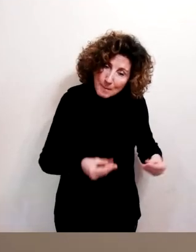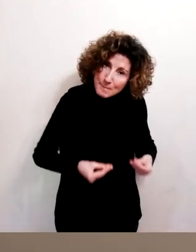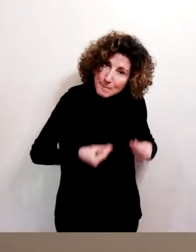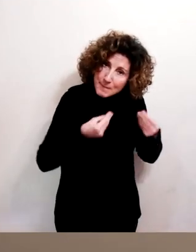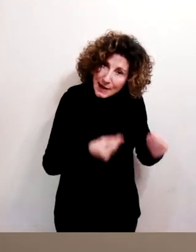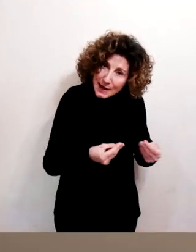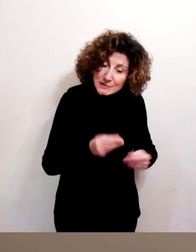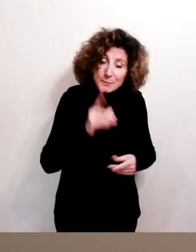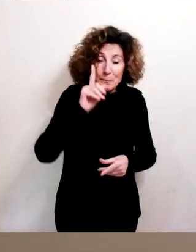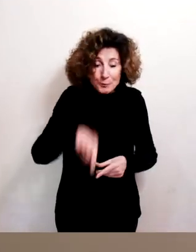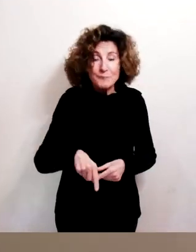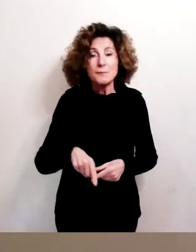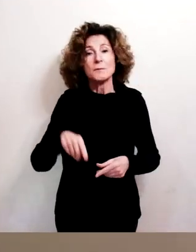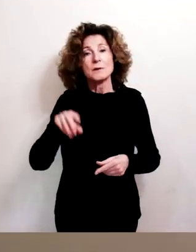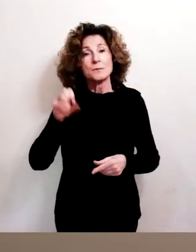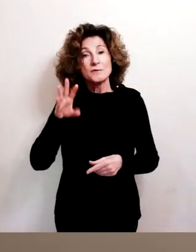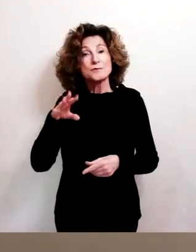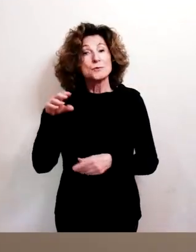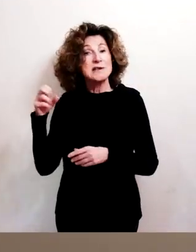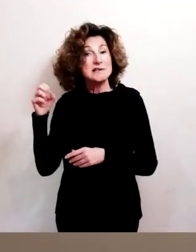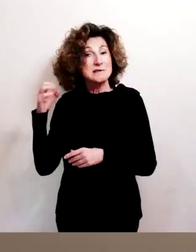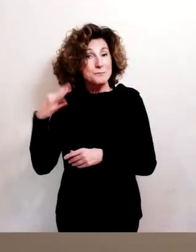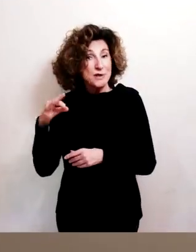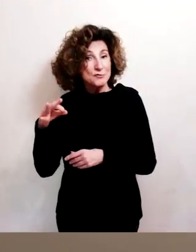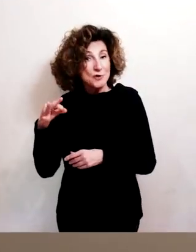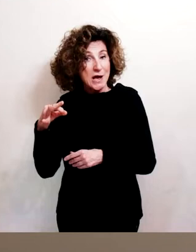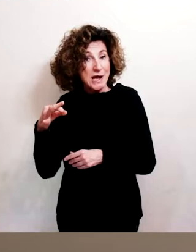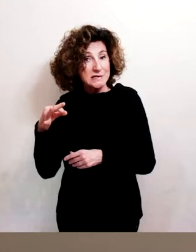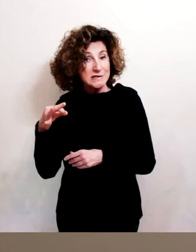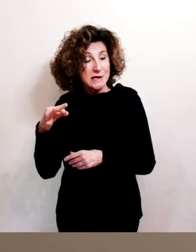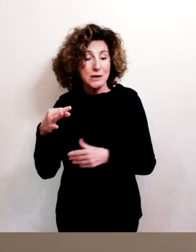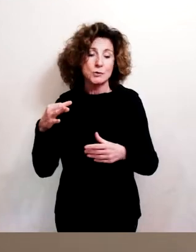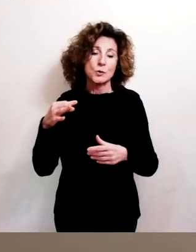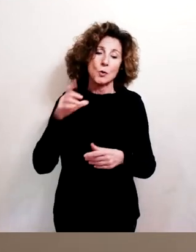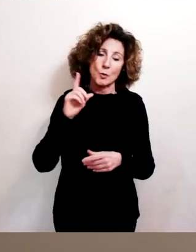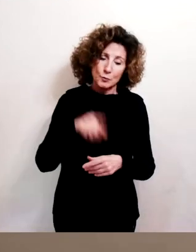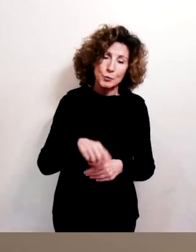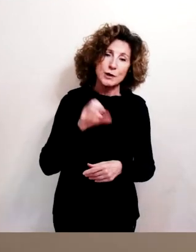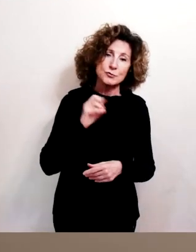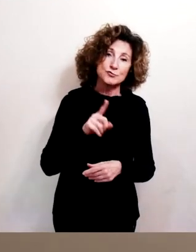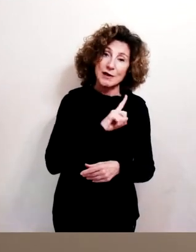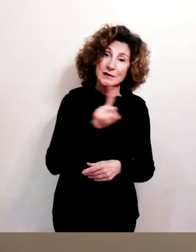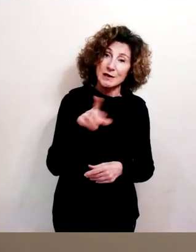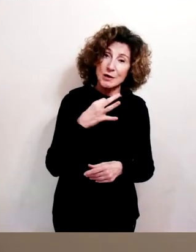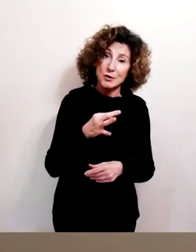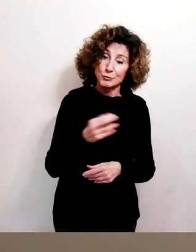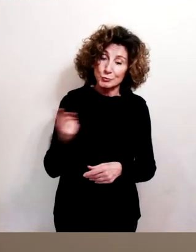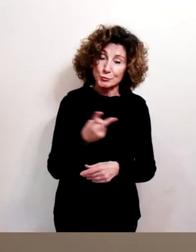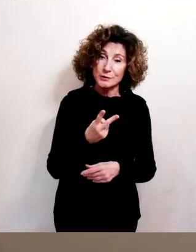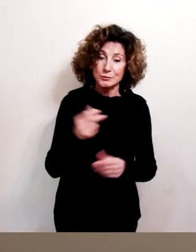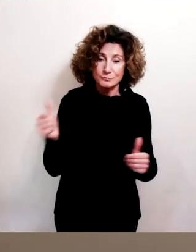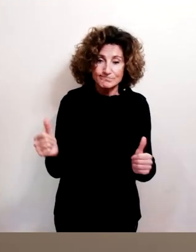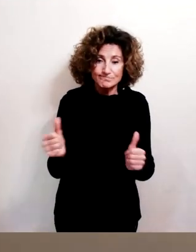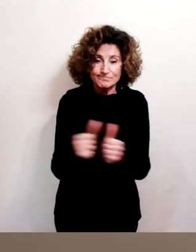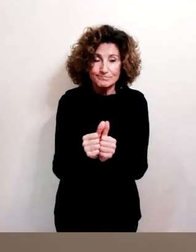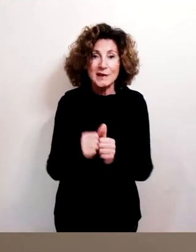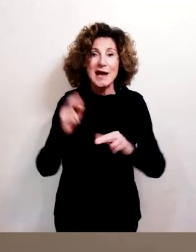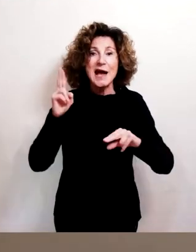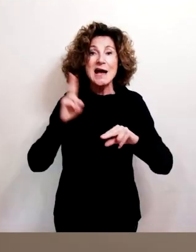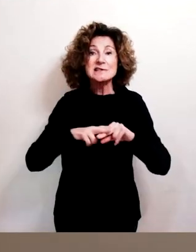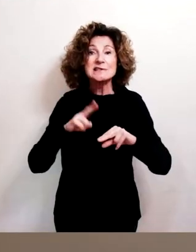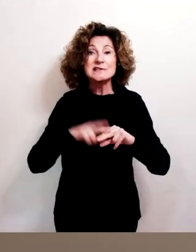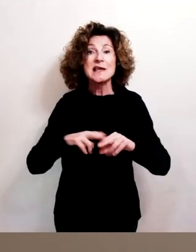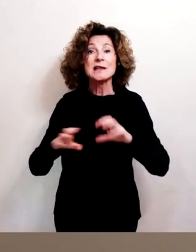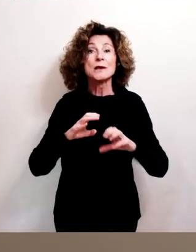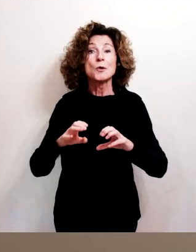sui fondamentali il docente specializzato e il docente non specializzato sono affiancati da assistenti